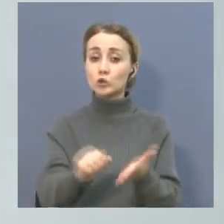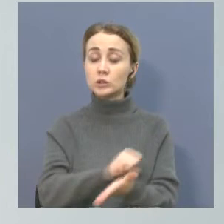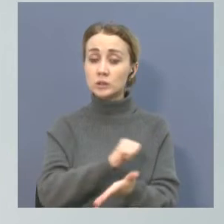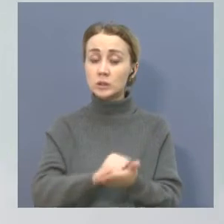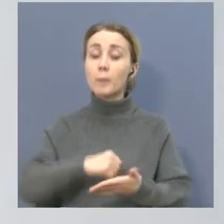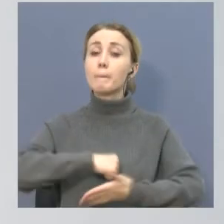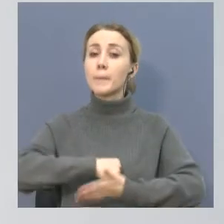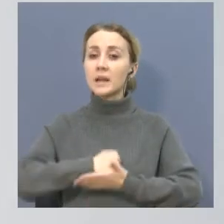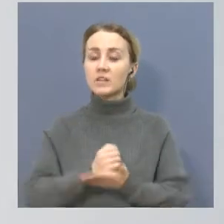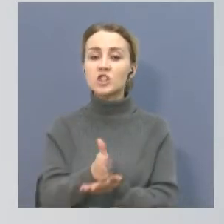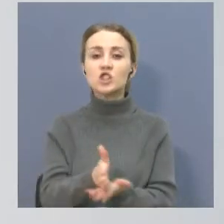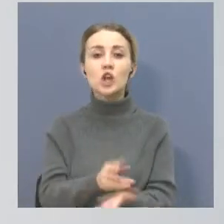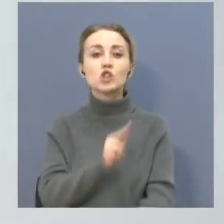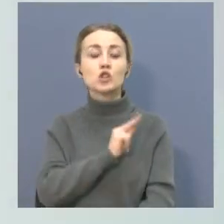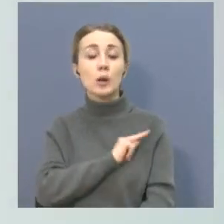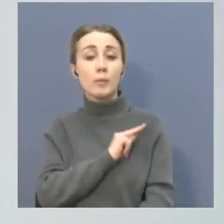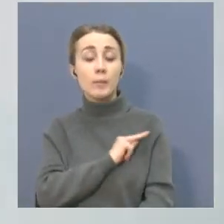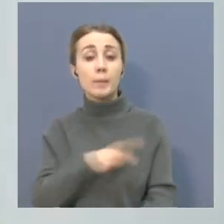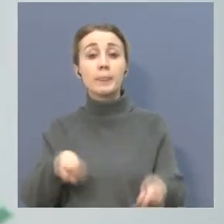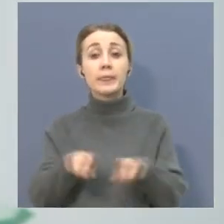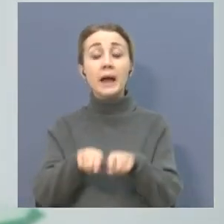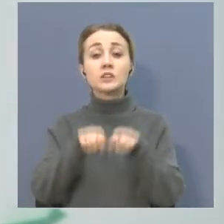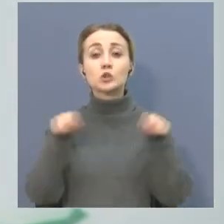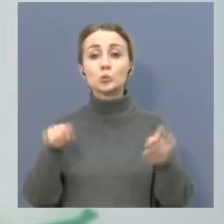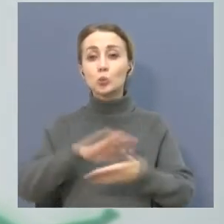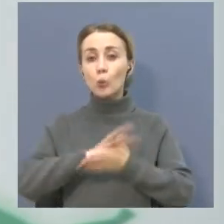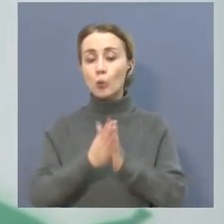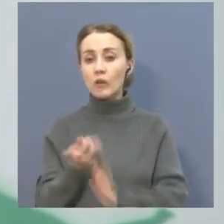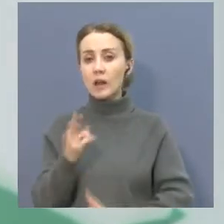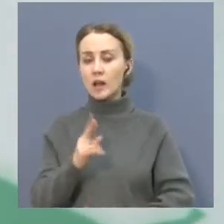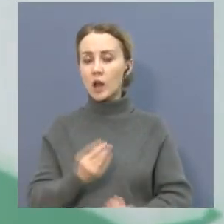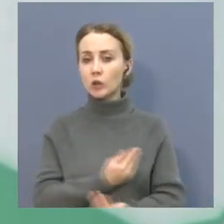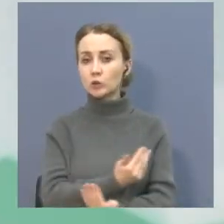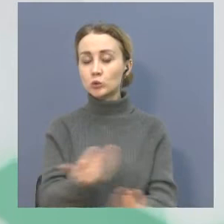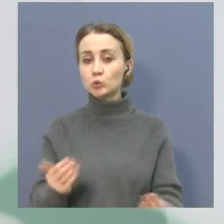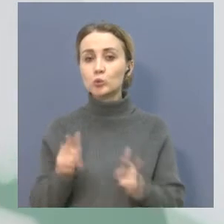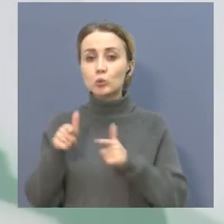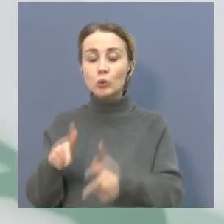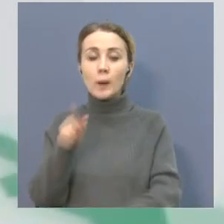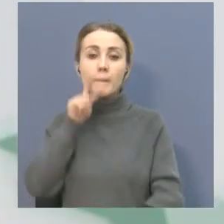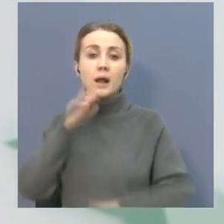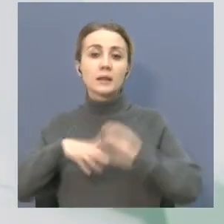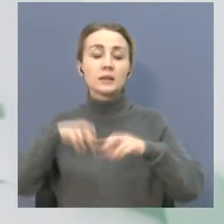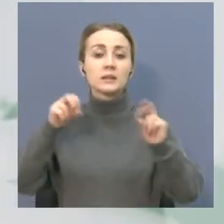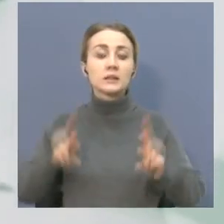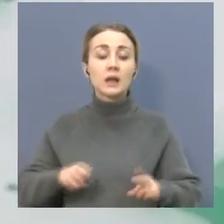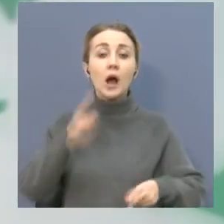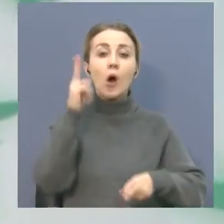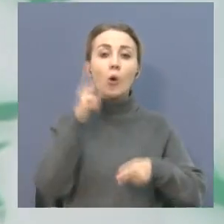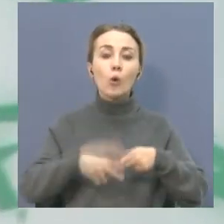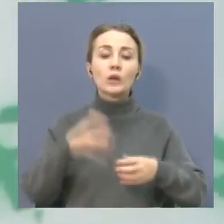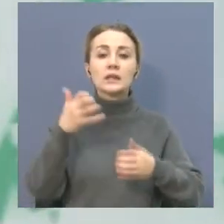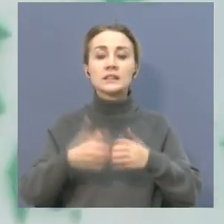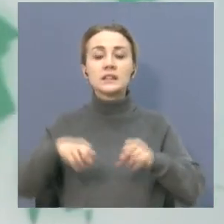бойынша 535 колледж дуальды оқыту жүйесімен жұмыс істеп жатыр. Осылайша орта арнаулы оқу орнын тәмамдаған жас маманның біліктілігі